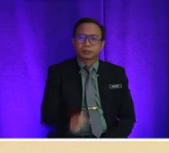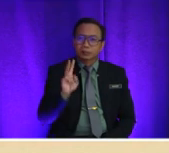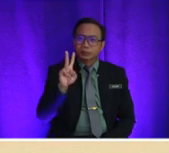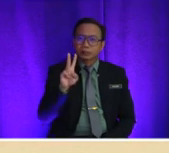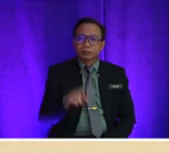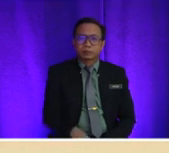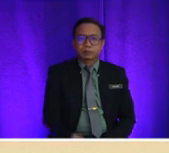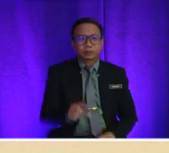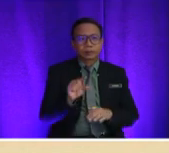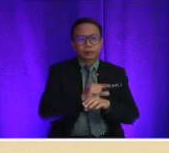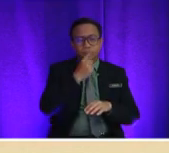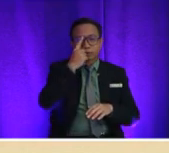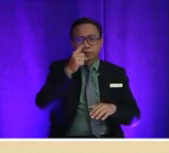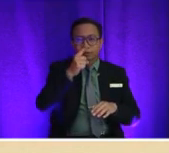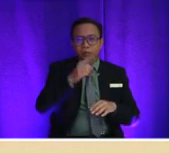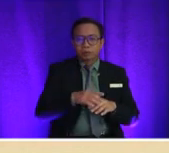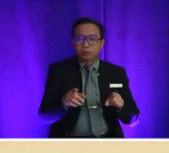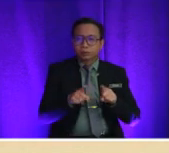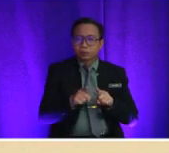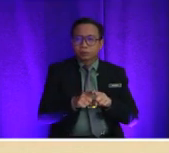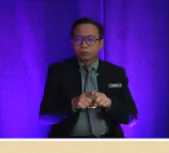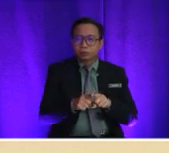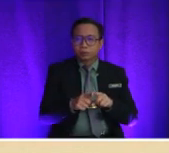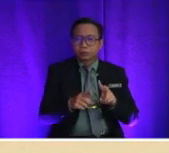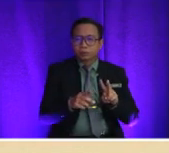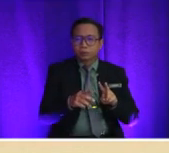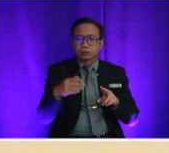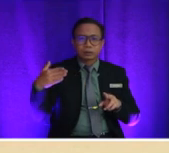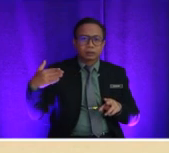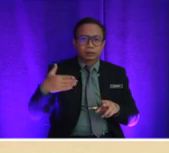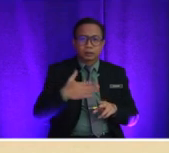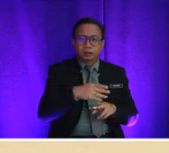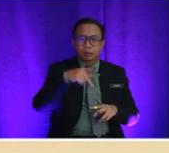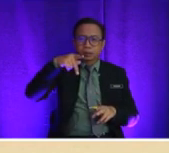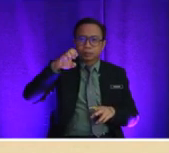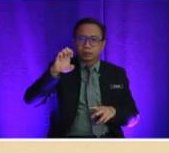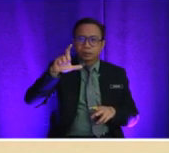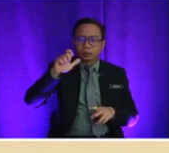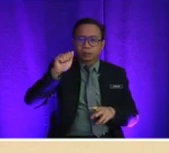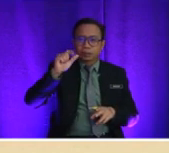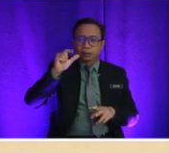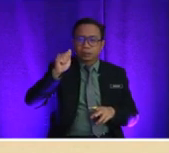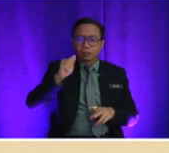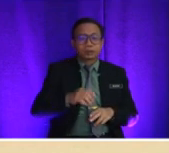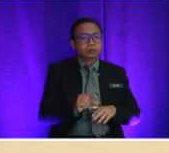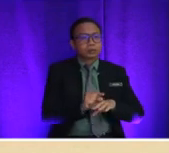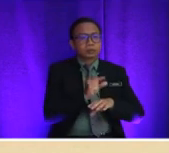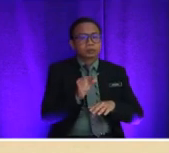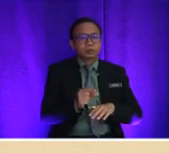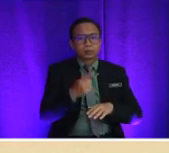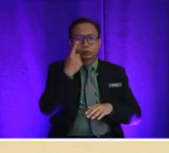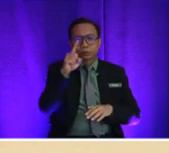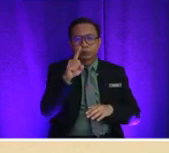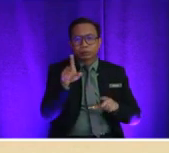digunakan untuk serasikan pasangan induk ikan flage oke yang ini kita akan gunakan untuk